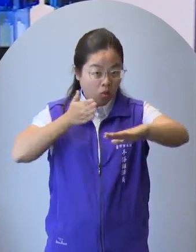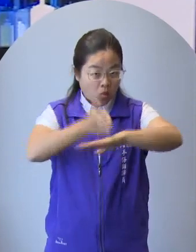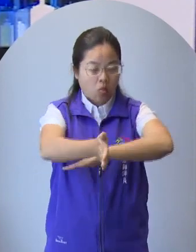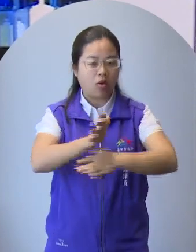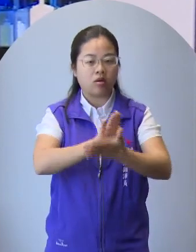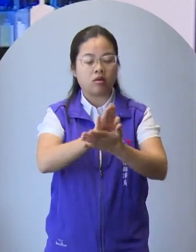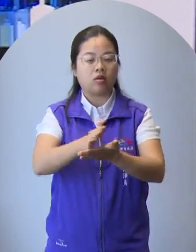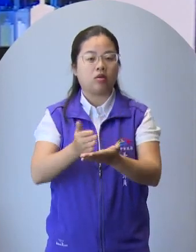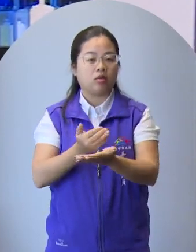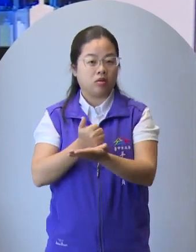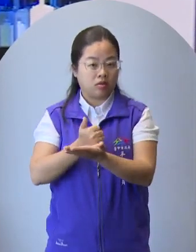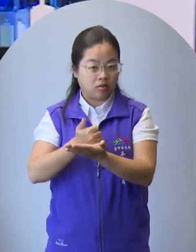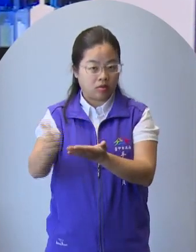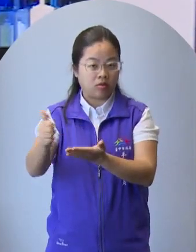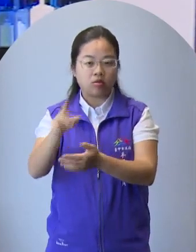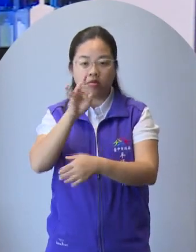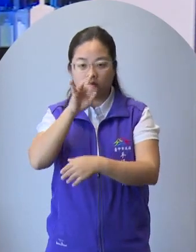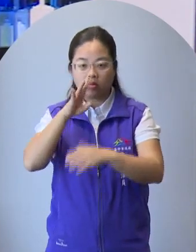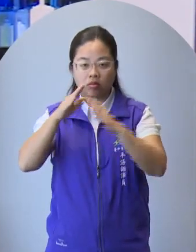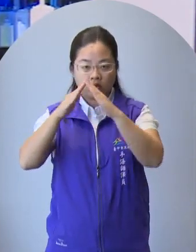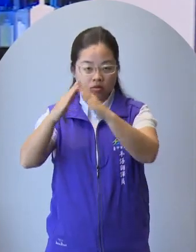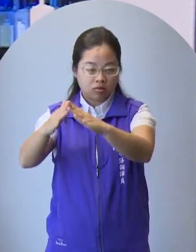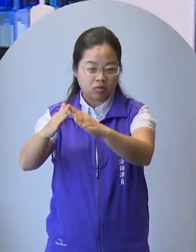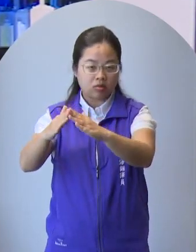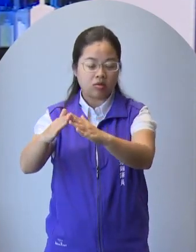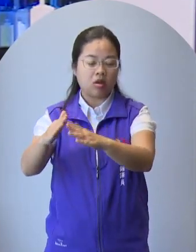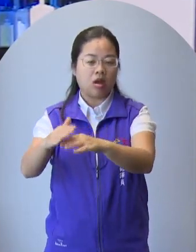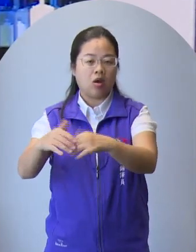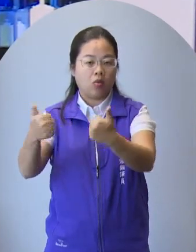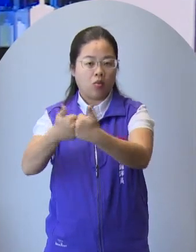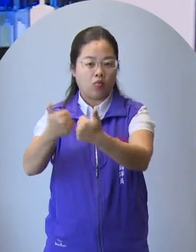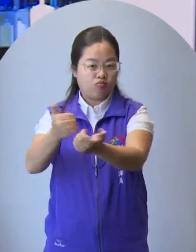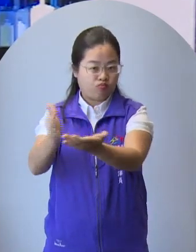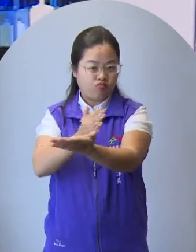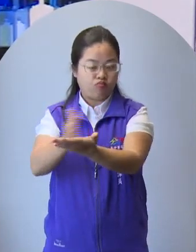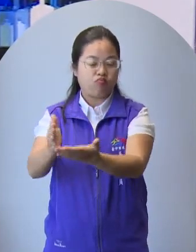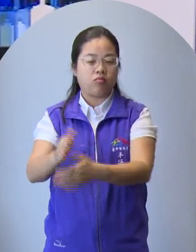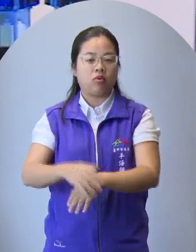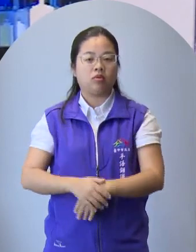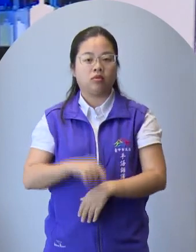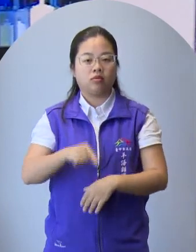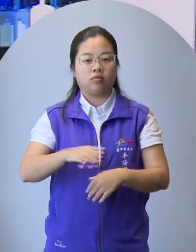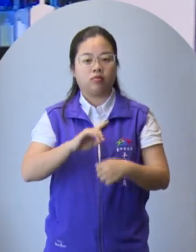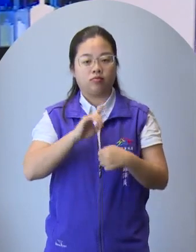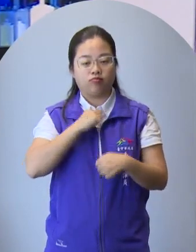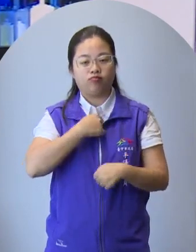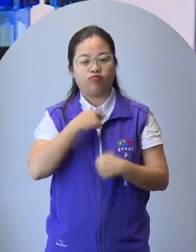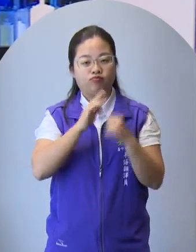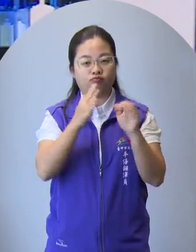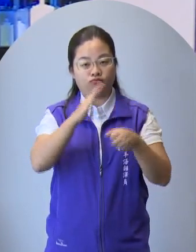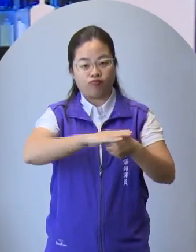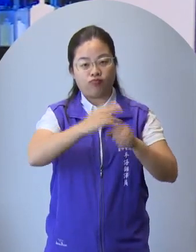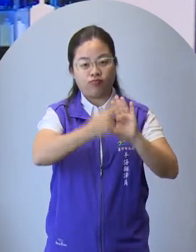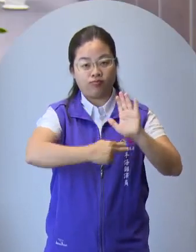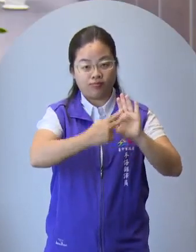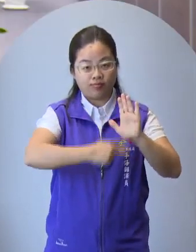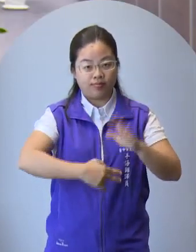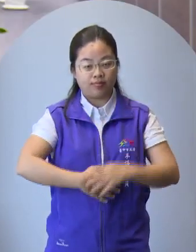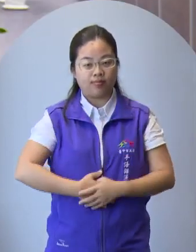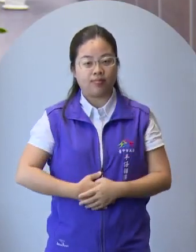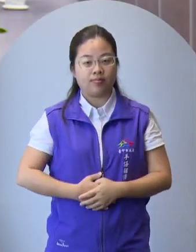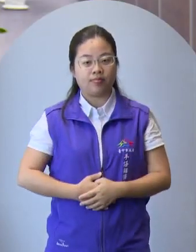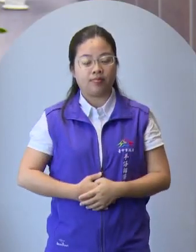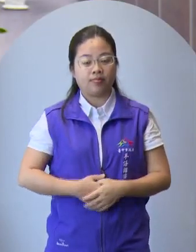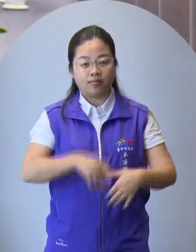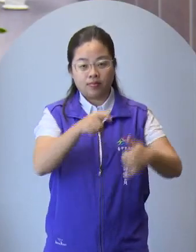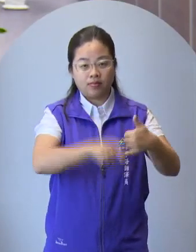送台中市议会审议，这是台中市非常重要一个法案哈，所以我进行补充说明，谢谢。 案